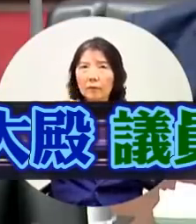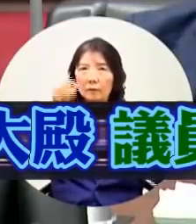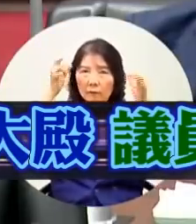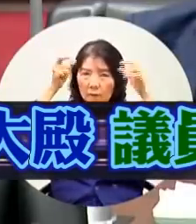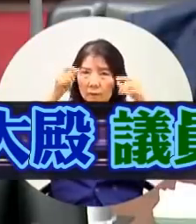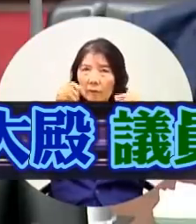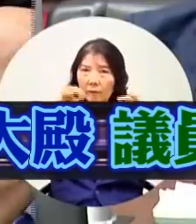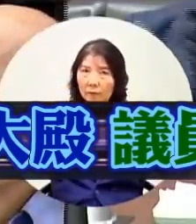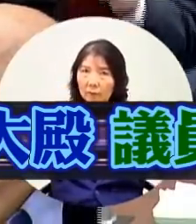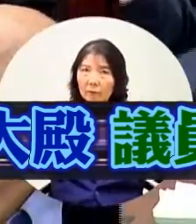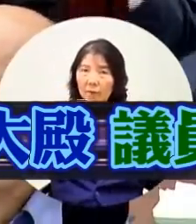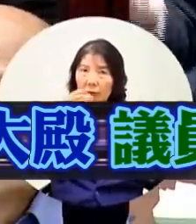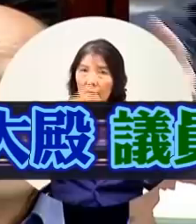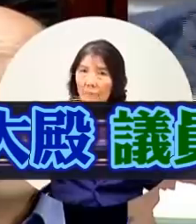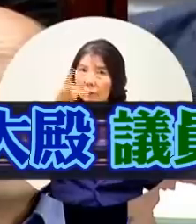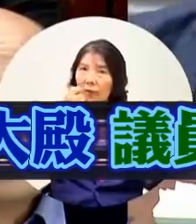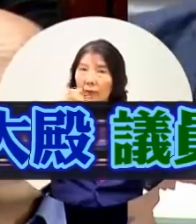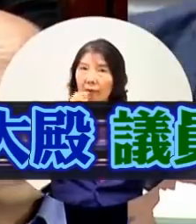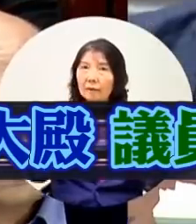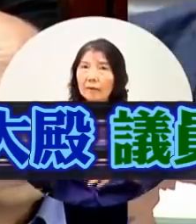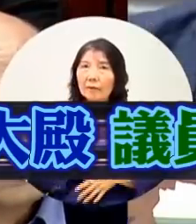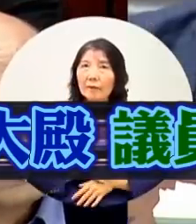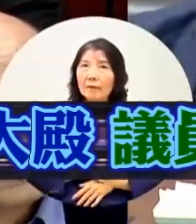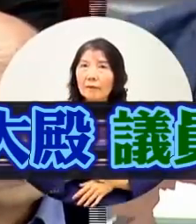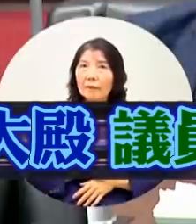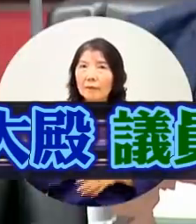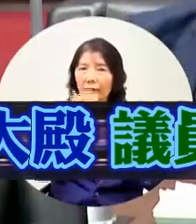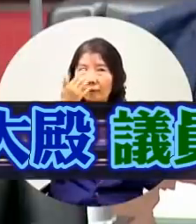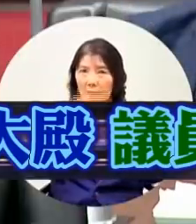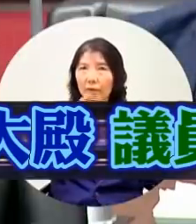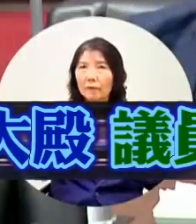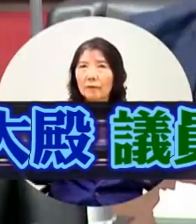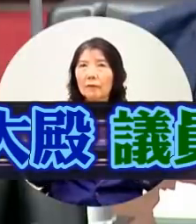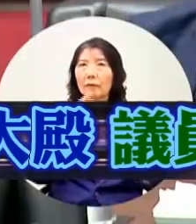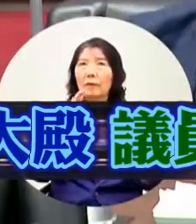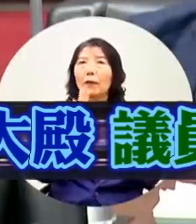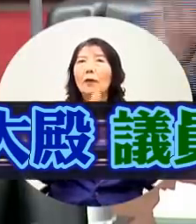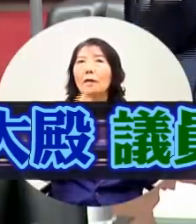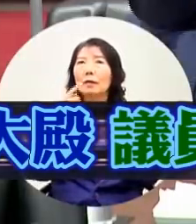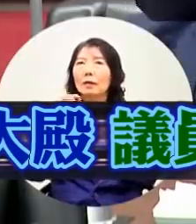财吗？可不可以请你喊三声高雄发大财？ 我帮他喊了，我帮他喊